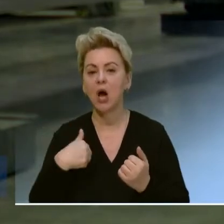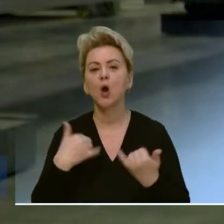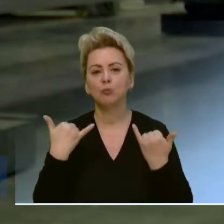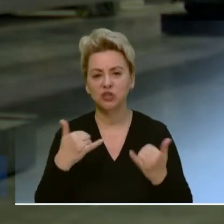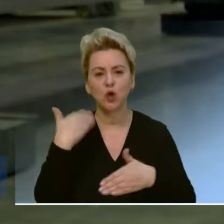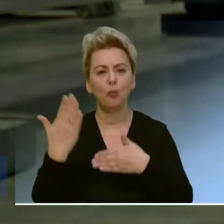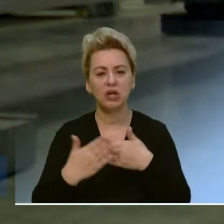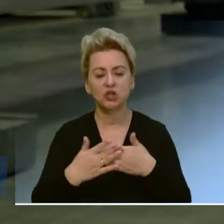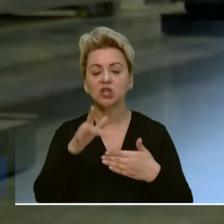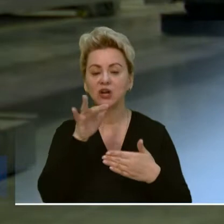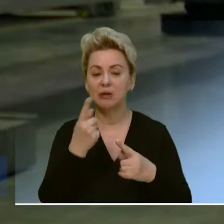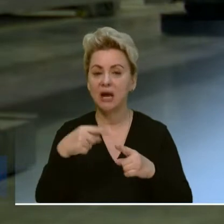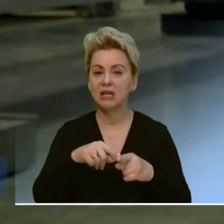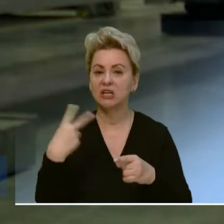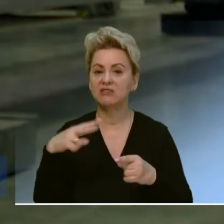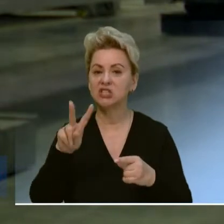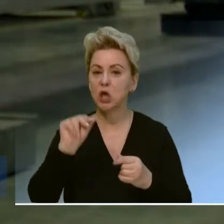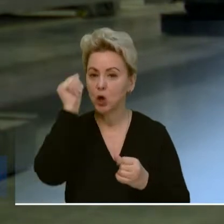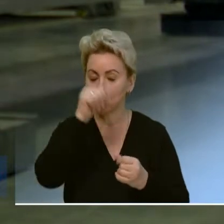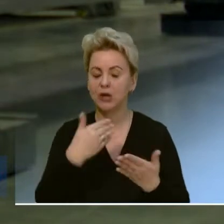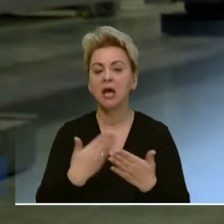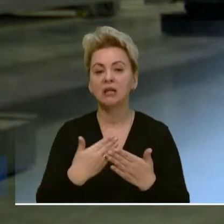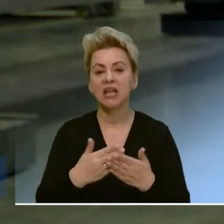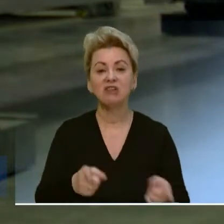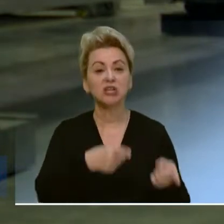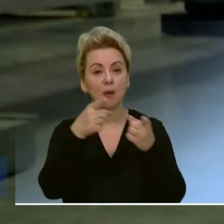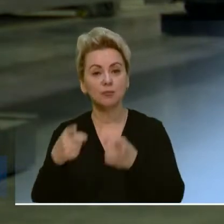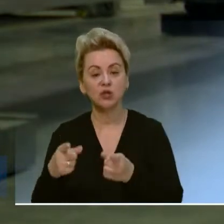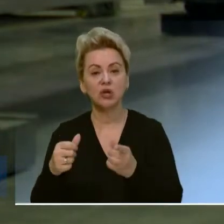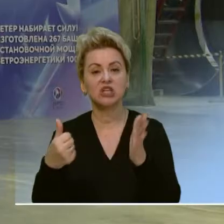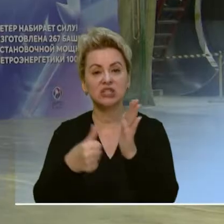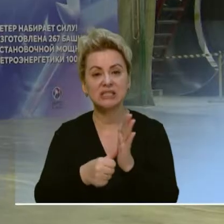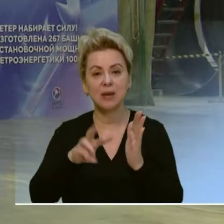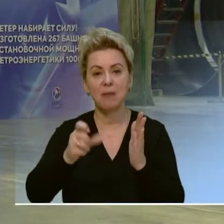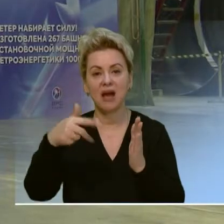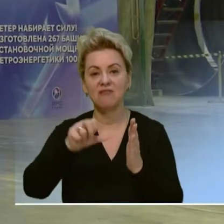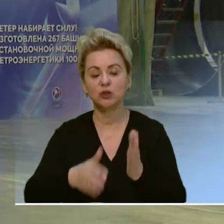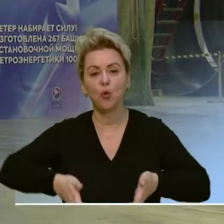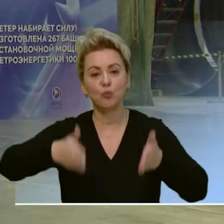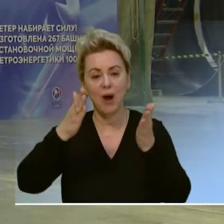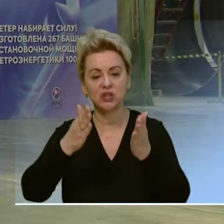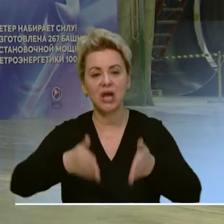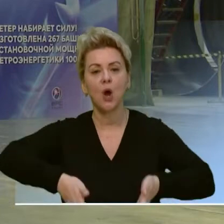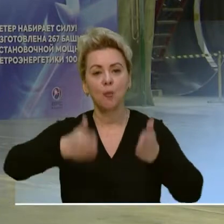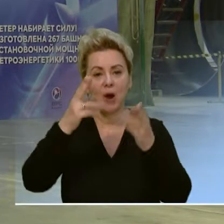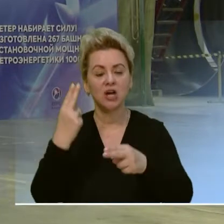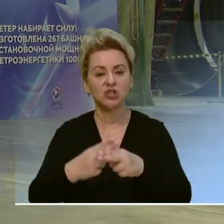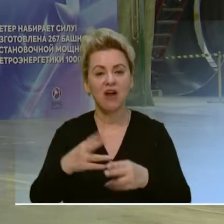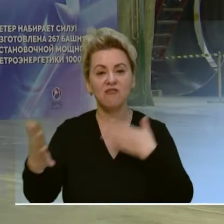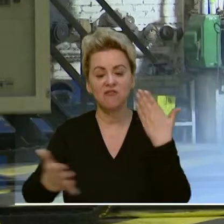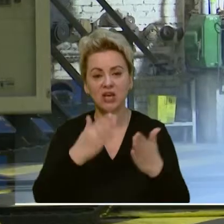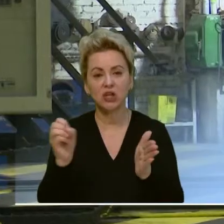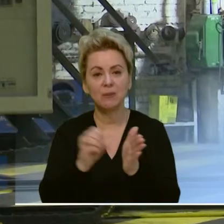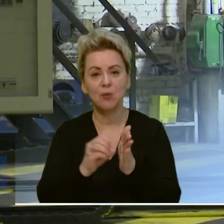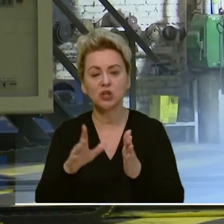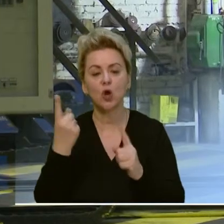в ближайшее время, это 22-й год, наверное, перейдем на 6-мегаваттную башню. Стальная башня ветроэнергетической